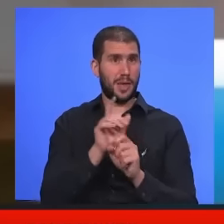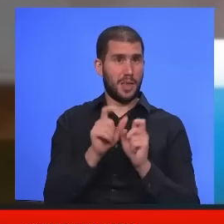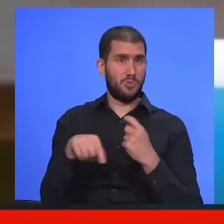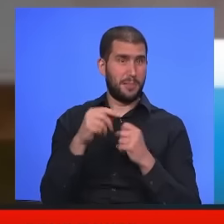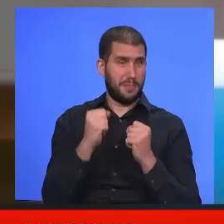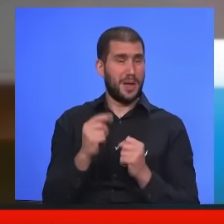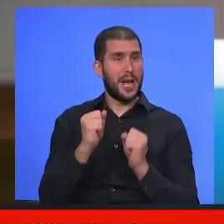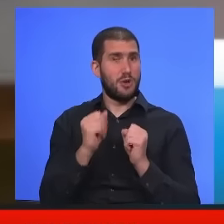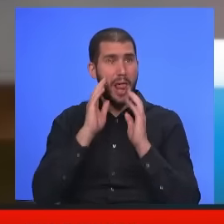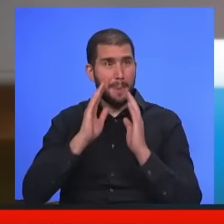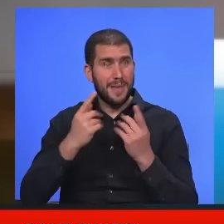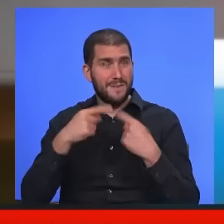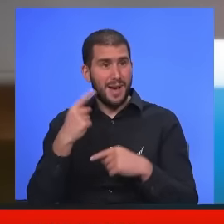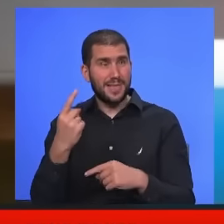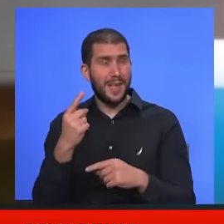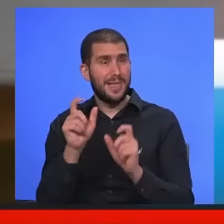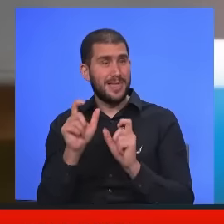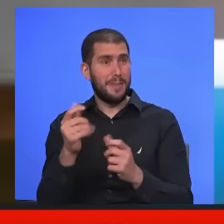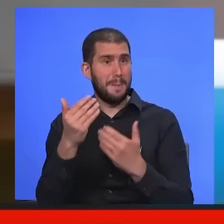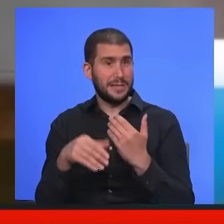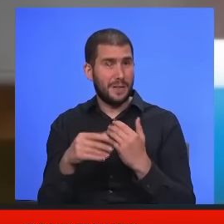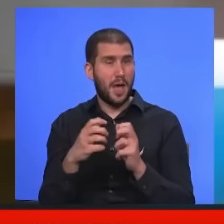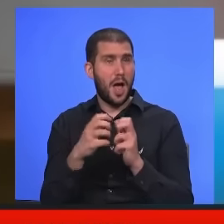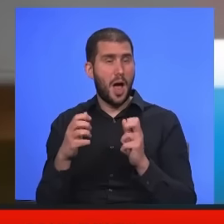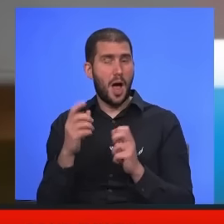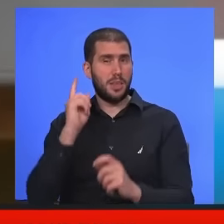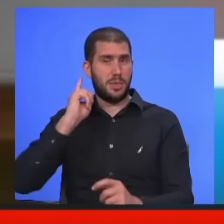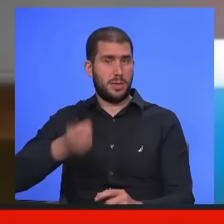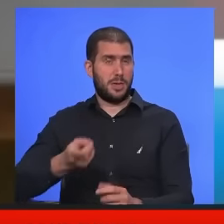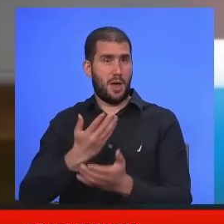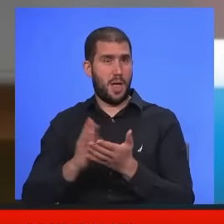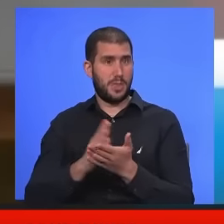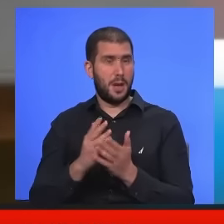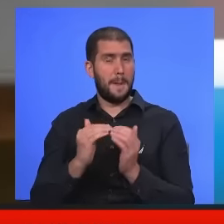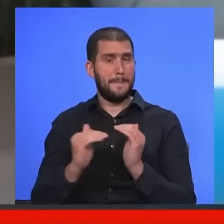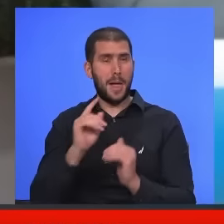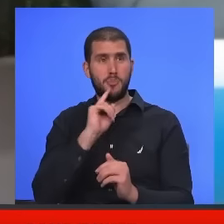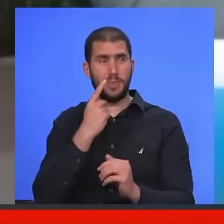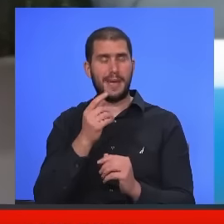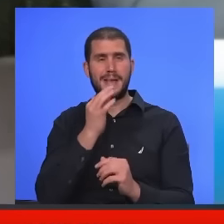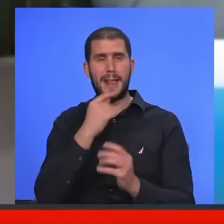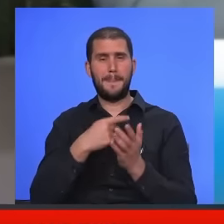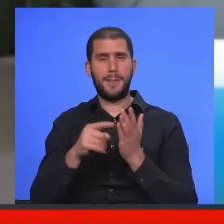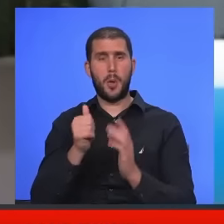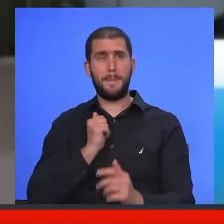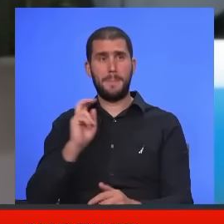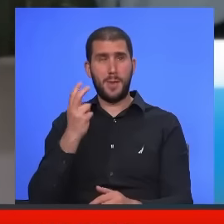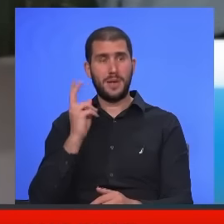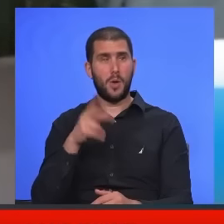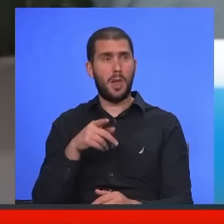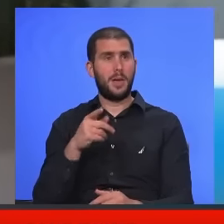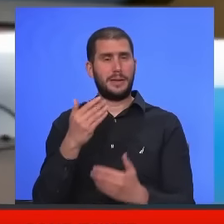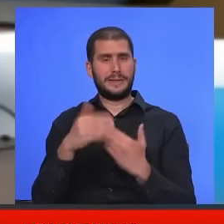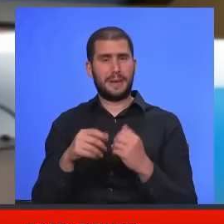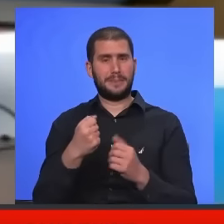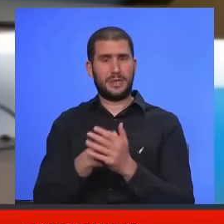קשה להאמין שהוועדה תמנע בסופו של דבר את הערכת הוראת השעה שמעלה בשנה את גיל הפטור ממילואים ועתידה לפקוע בסוף